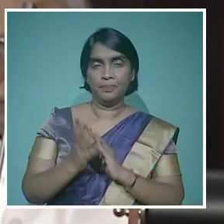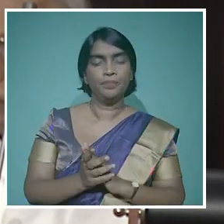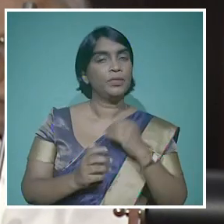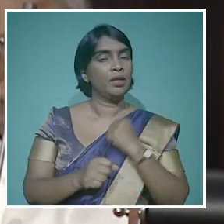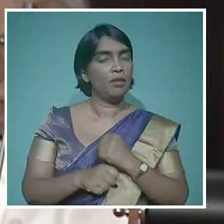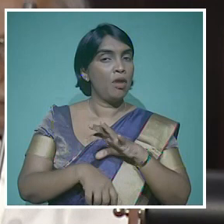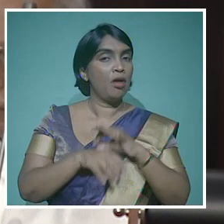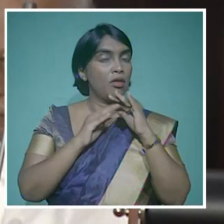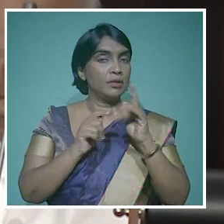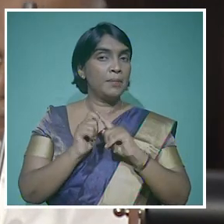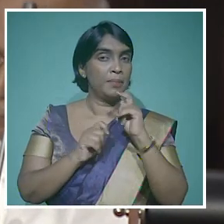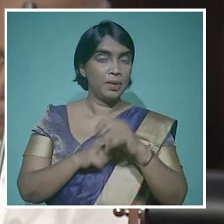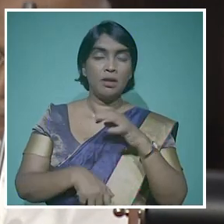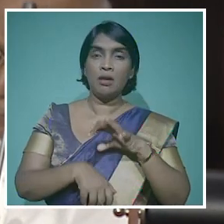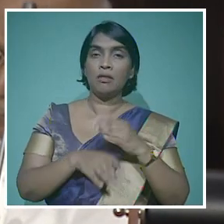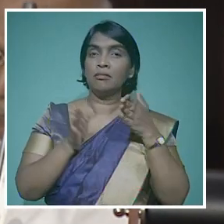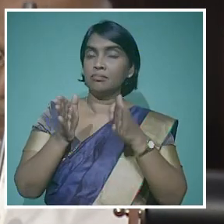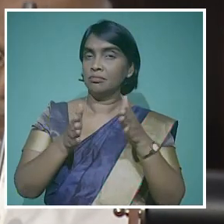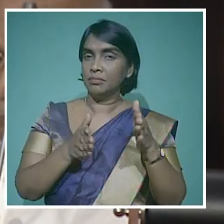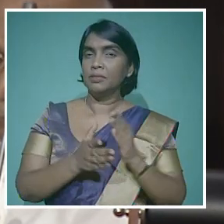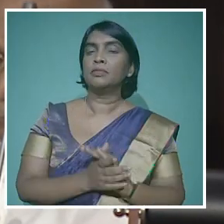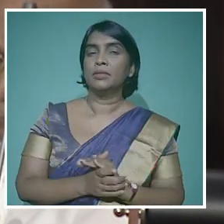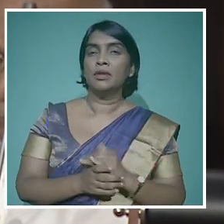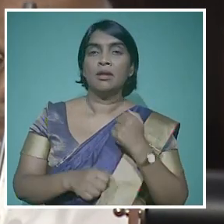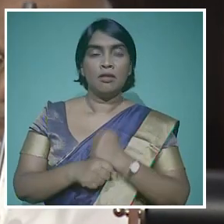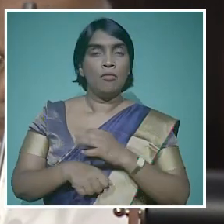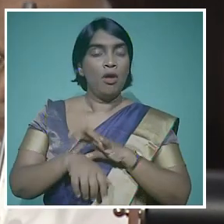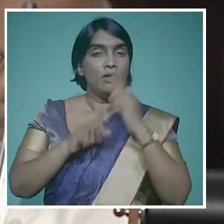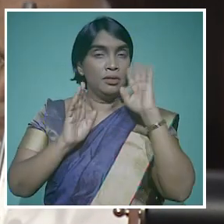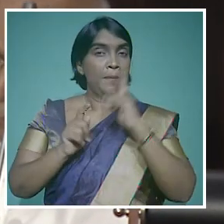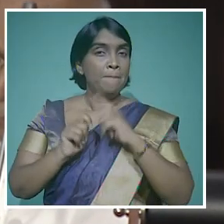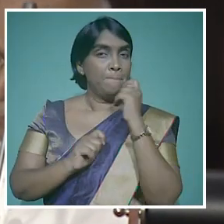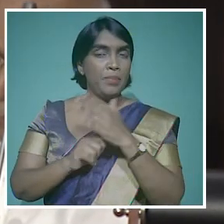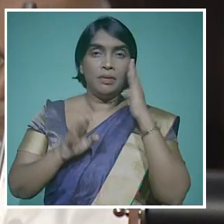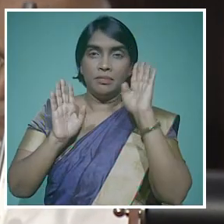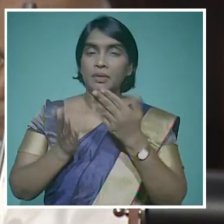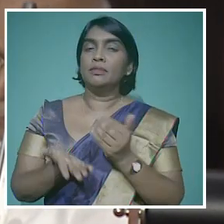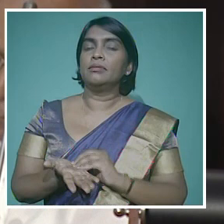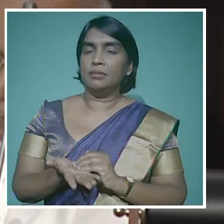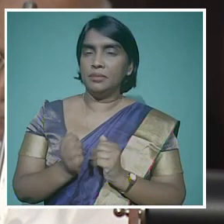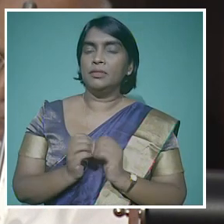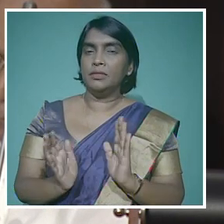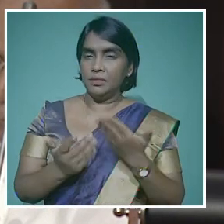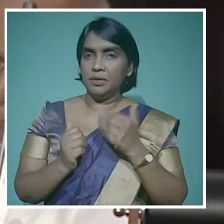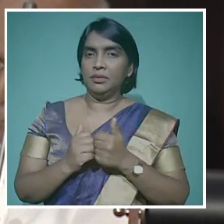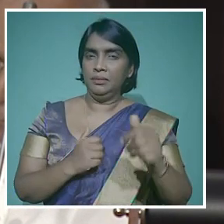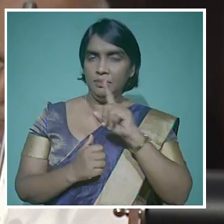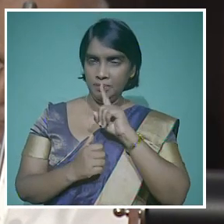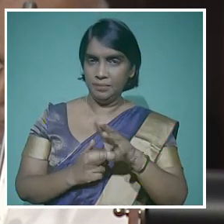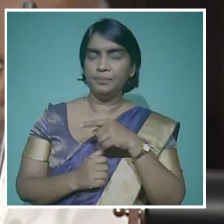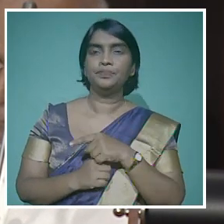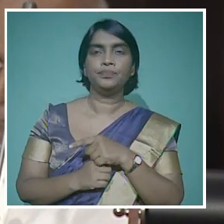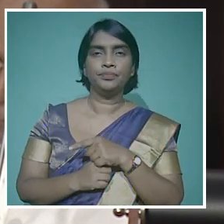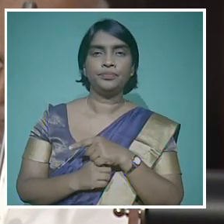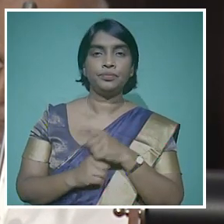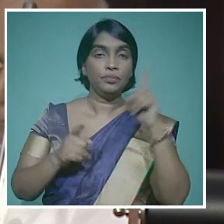රජයේ රෝහල් වල ගෙවීම වාට්ටු ක්‍රමයක් ක්‍රියාත්මක රජයේ රෝහල් වල ගෙවීමේ වාට්ටු ක්‍රමය නැවත ක්‍රියාත්මක කිරීමට යෝජනා කරනවා.